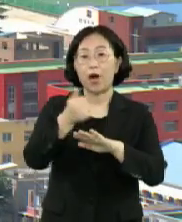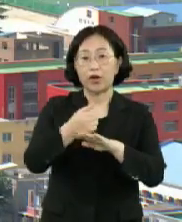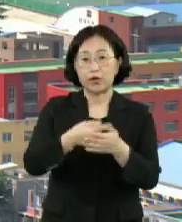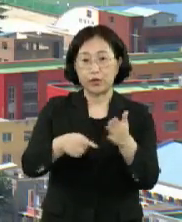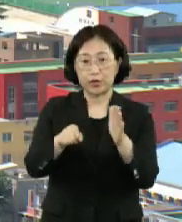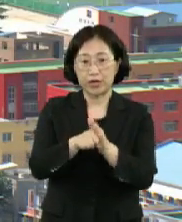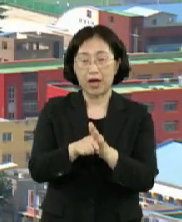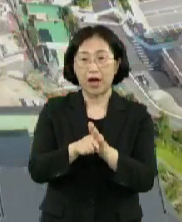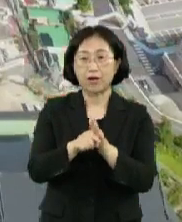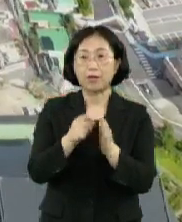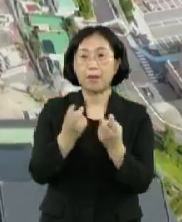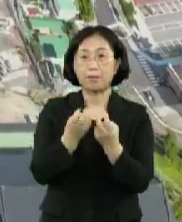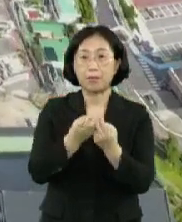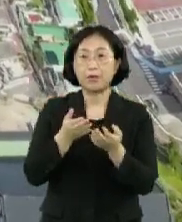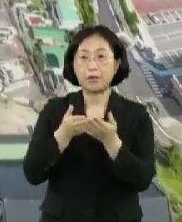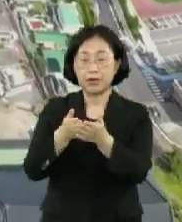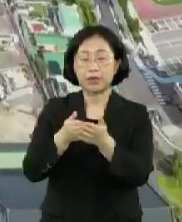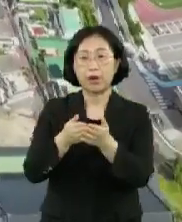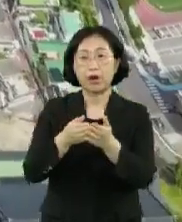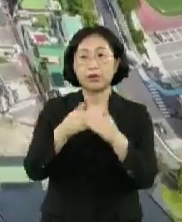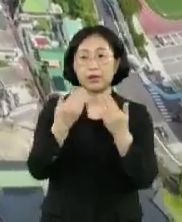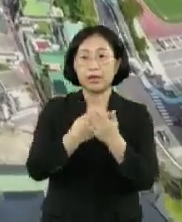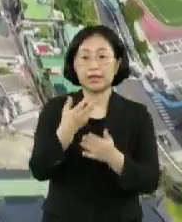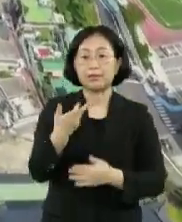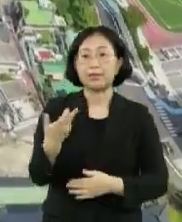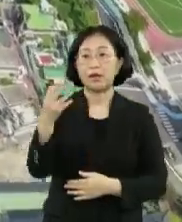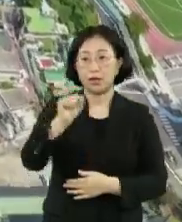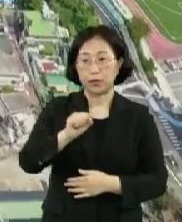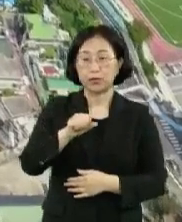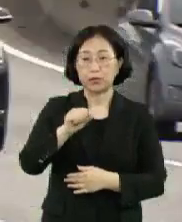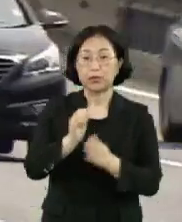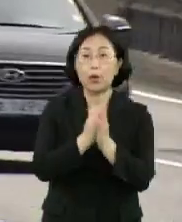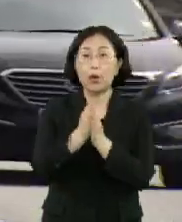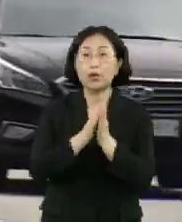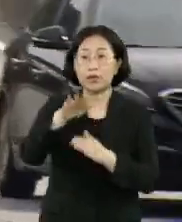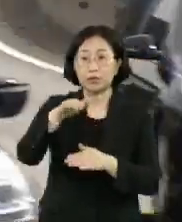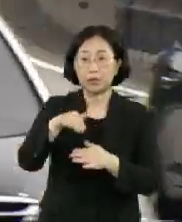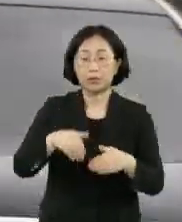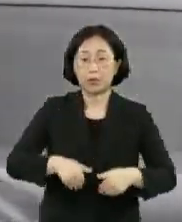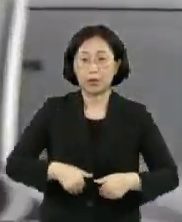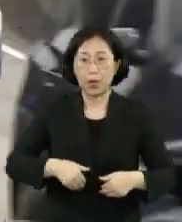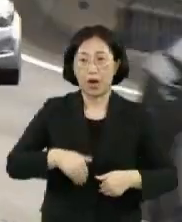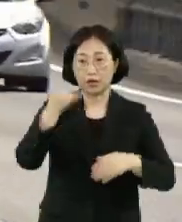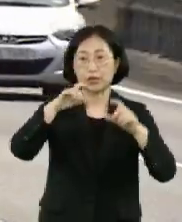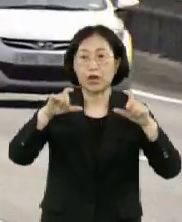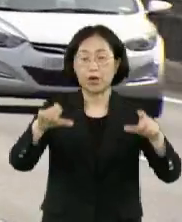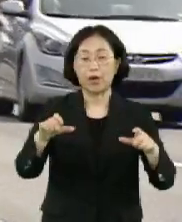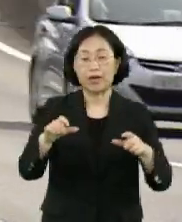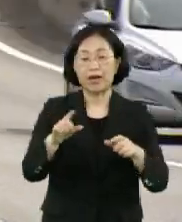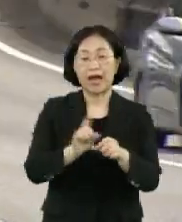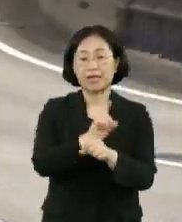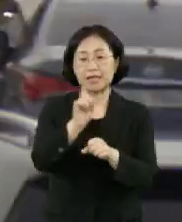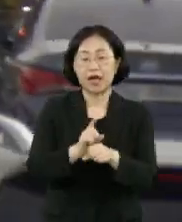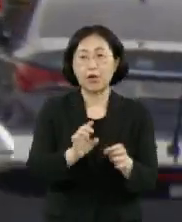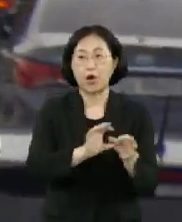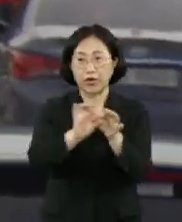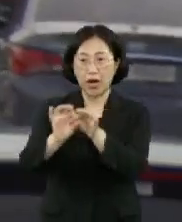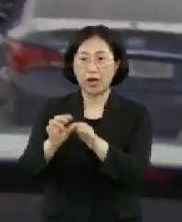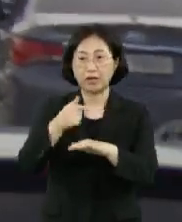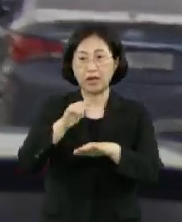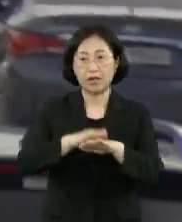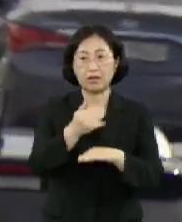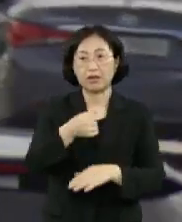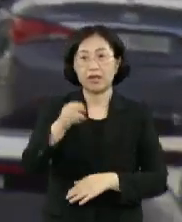총 사업비 10조 원가량이 예상되는데 대전 세종 경제자유구역 지정과 충청권을 1시간대로 연결하는 대전